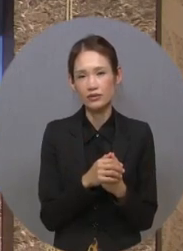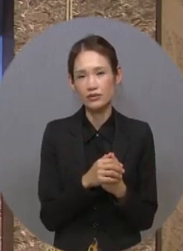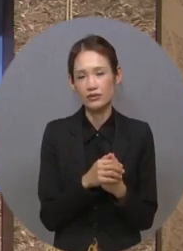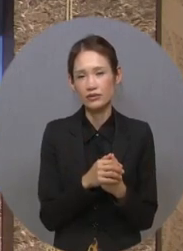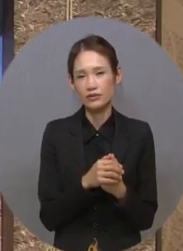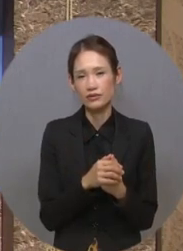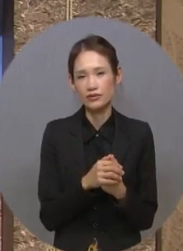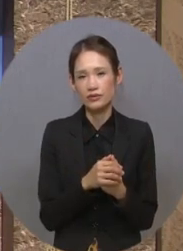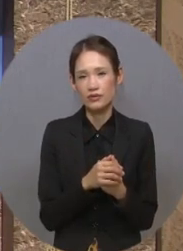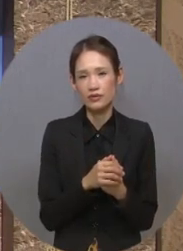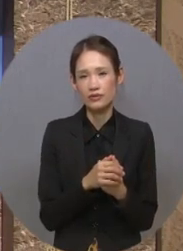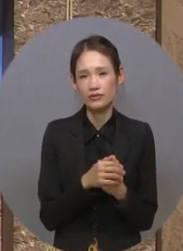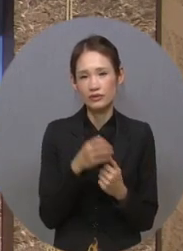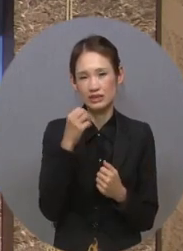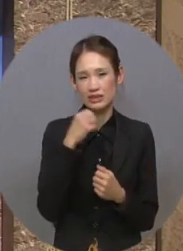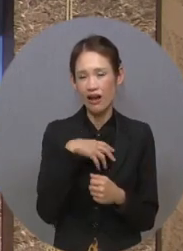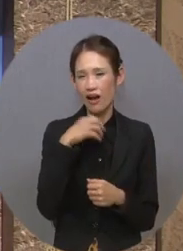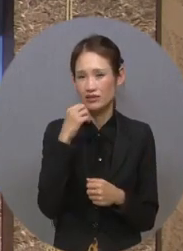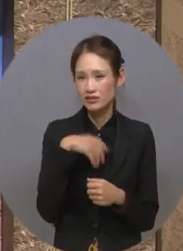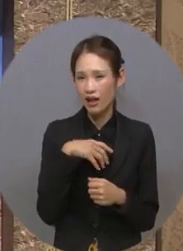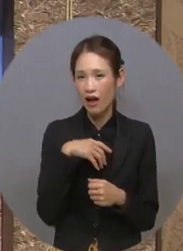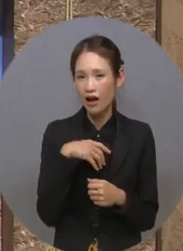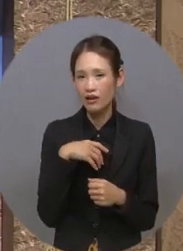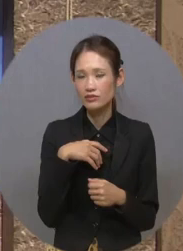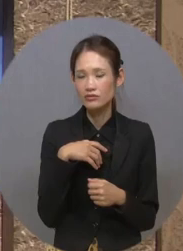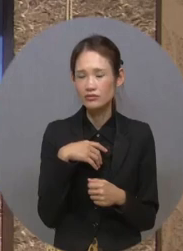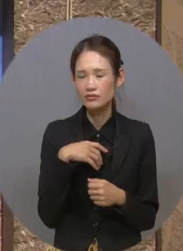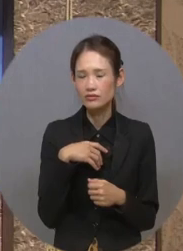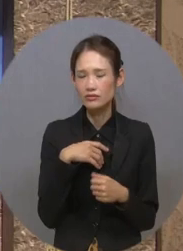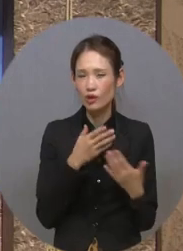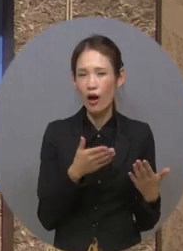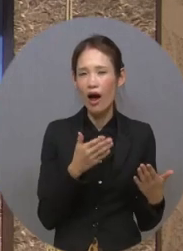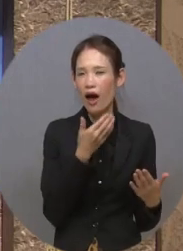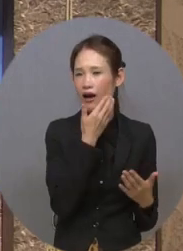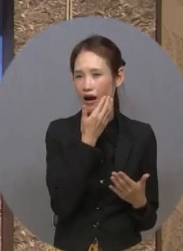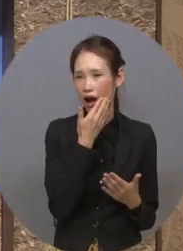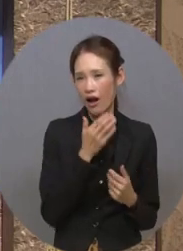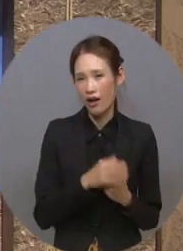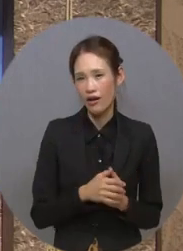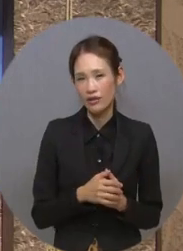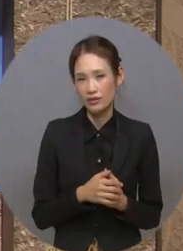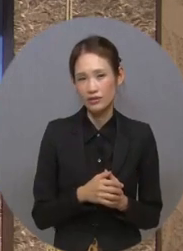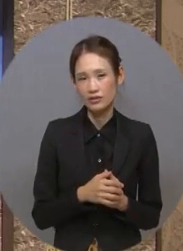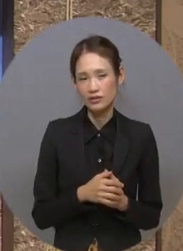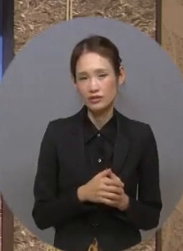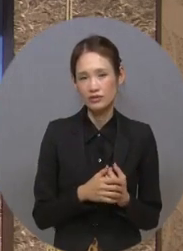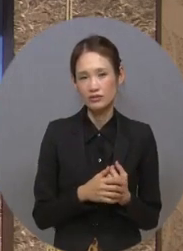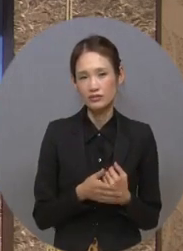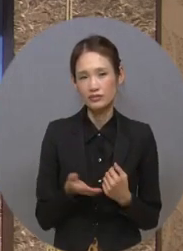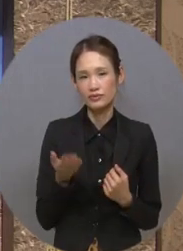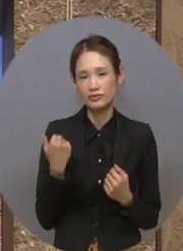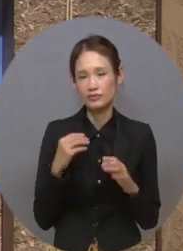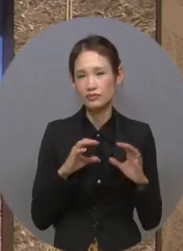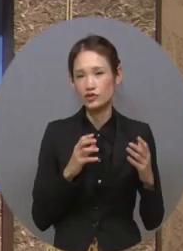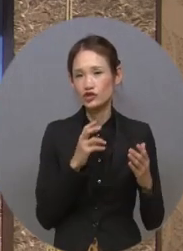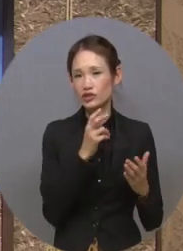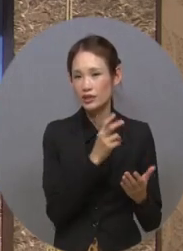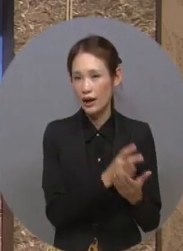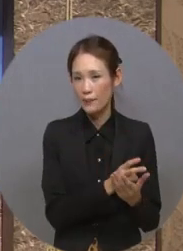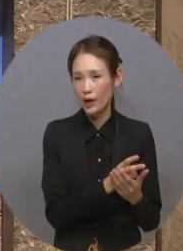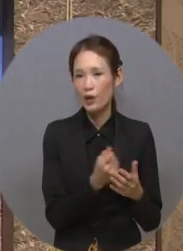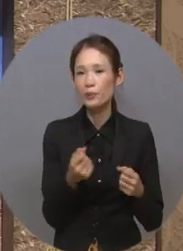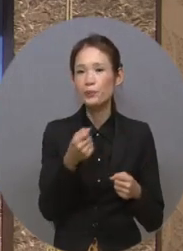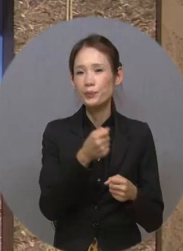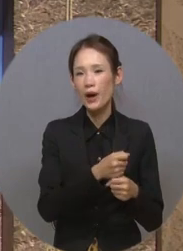면허를 솔직히 그냥 놓기는 아까워 하잖아요. 그렇죠. 그래서 이제 기본 국가의 그 법도